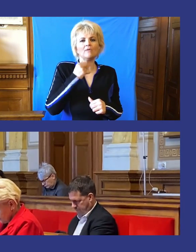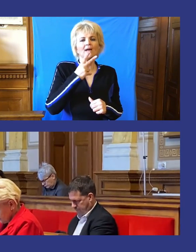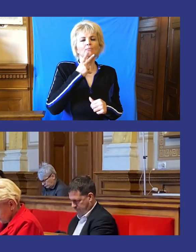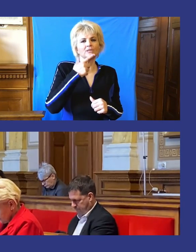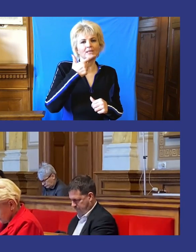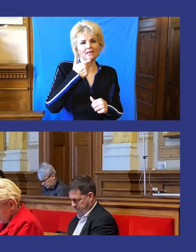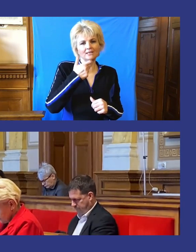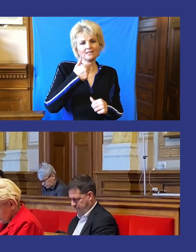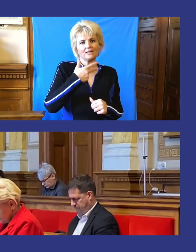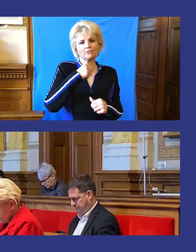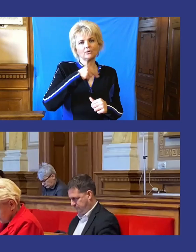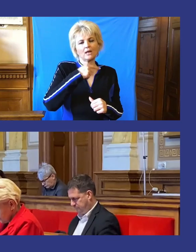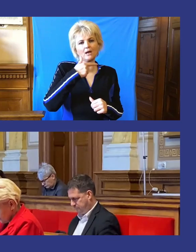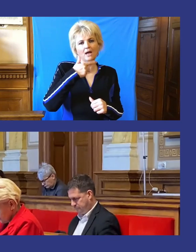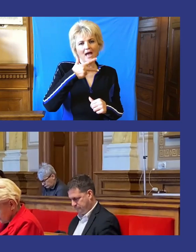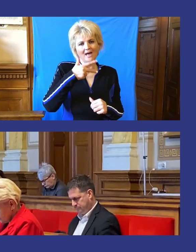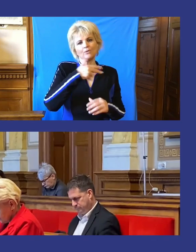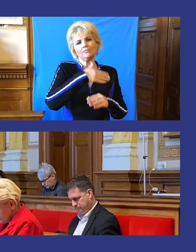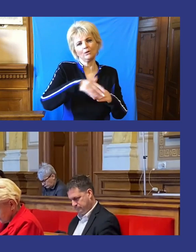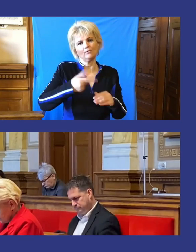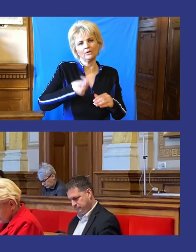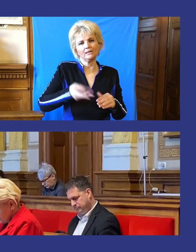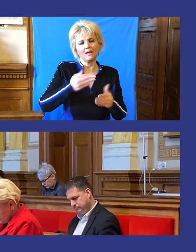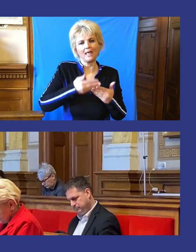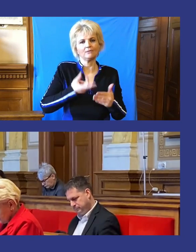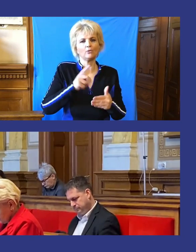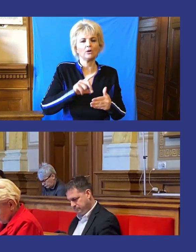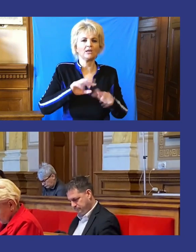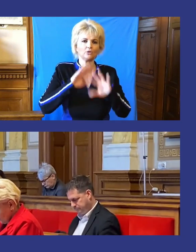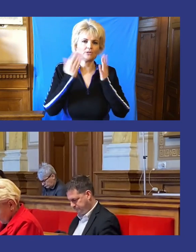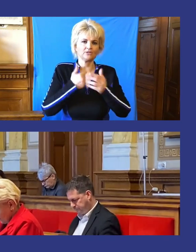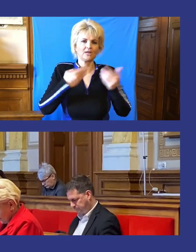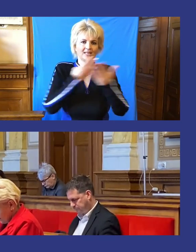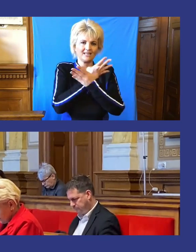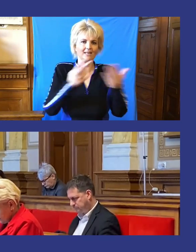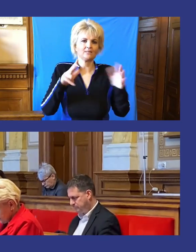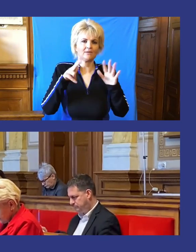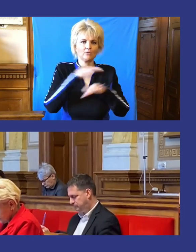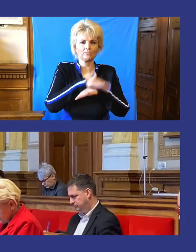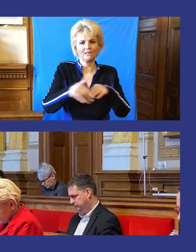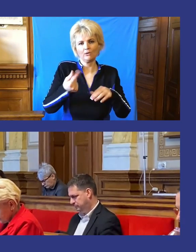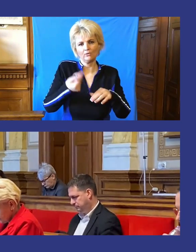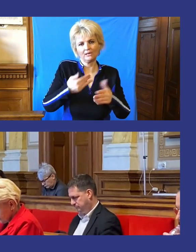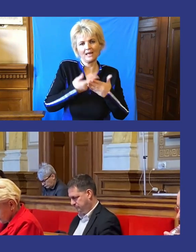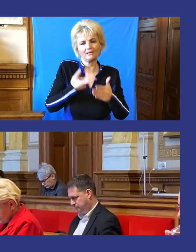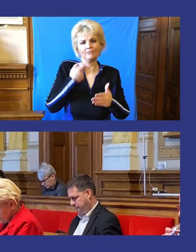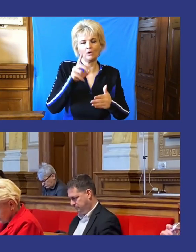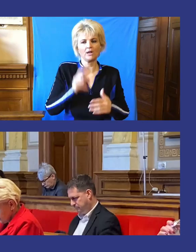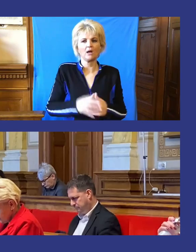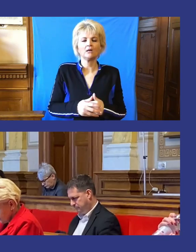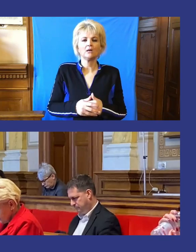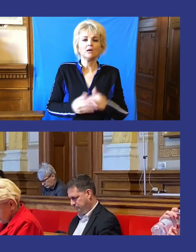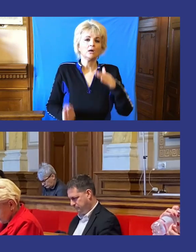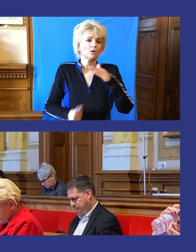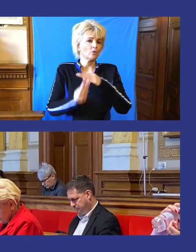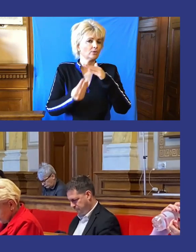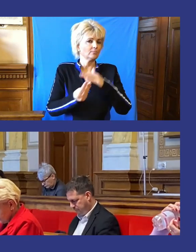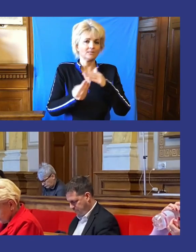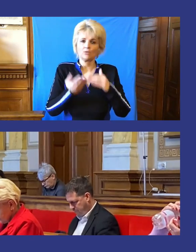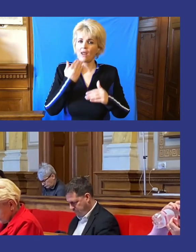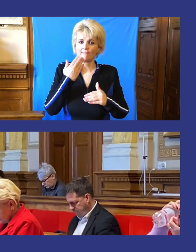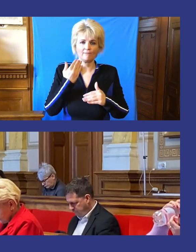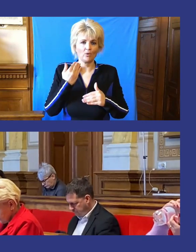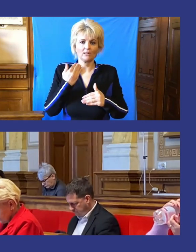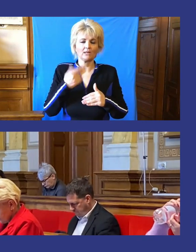évente. A Jóvány Gyulával meg 98. Jó, tehát van egy kis különbség itt a hatékonyságban. A korrupció föl sem merülhet.